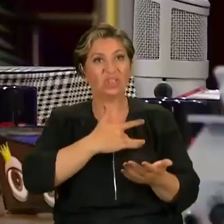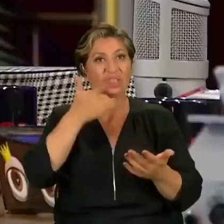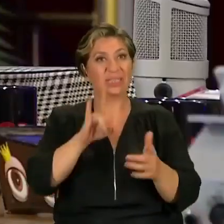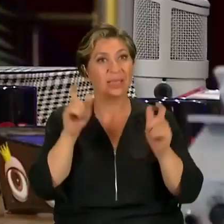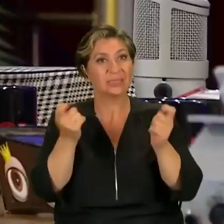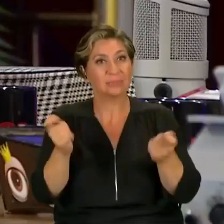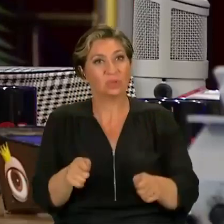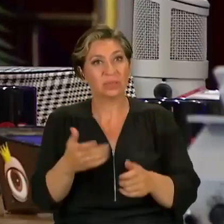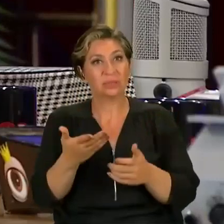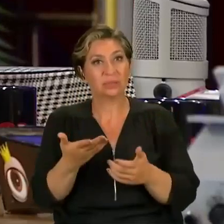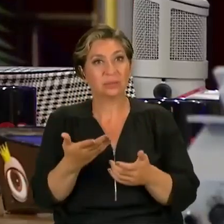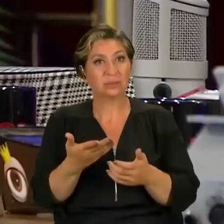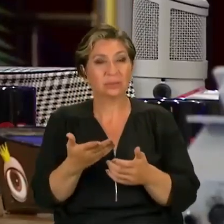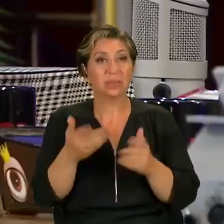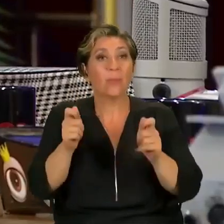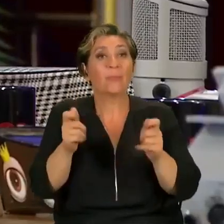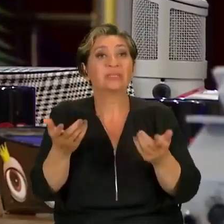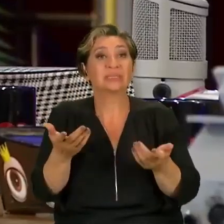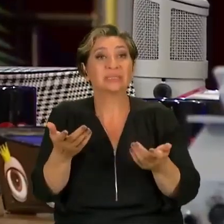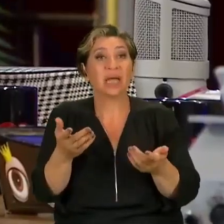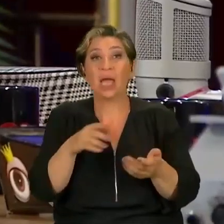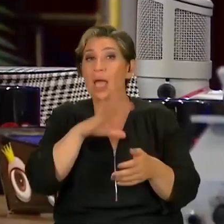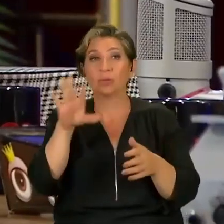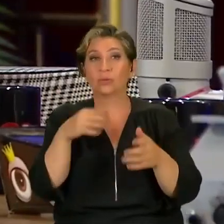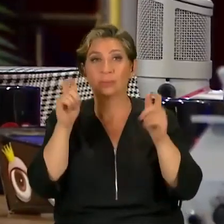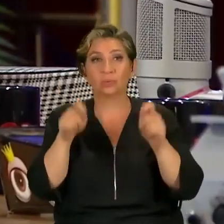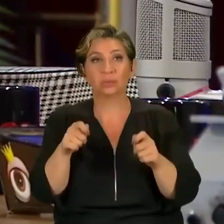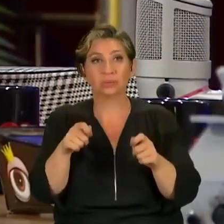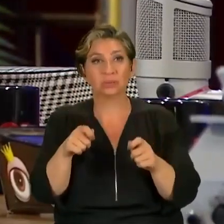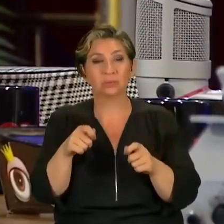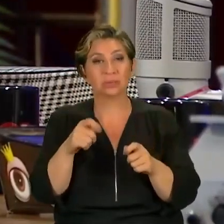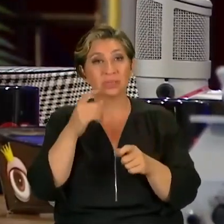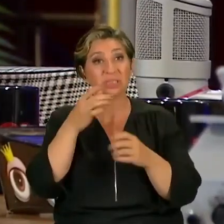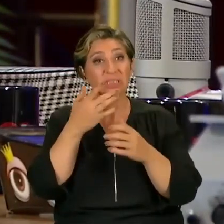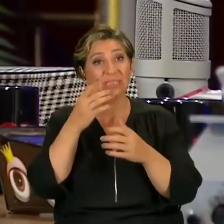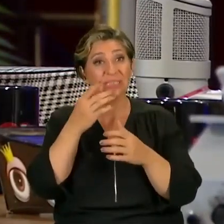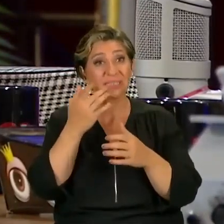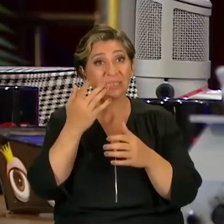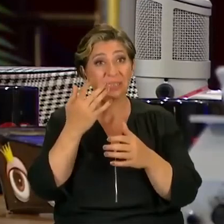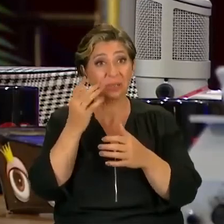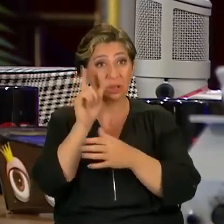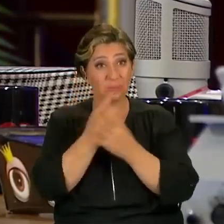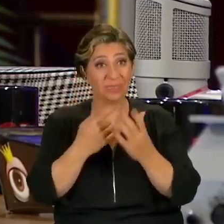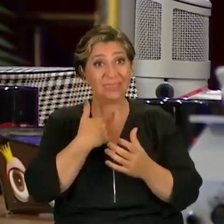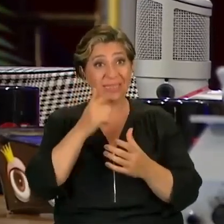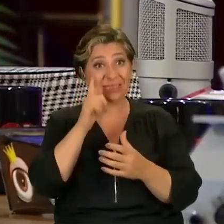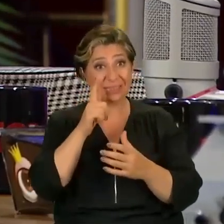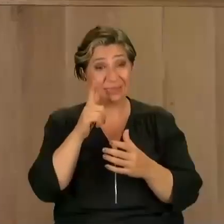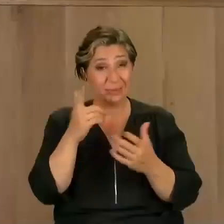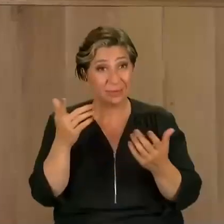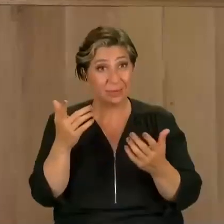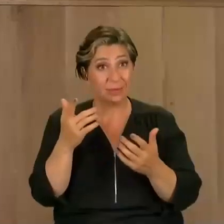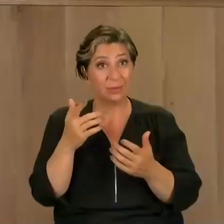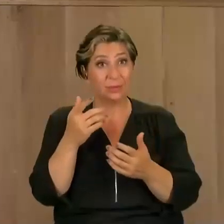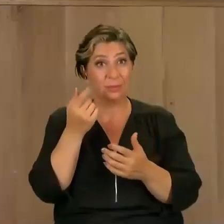canlı performans yapacağız? Yapamayız ki. Her türlü yapacağız. Nasıl yani? İllaki çıplak yapacağız. Sesle mi? Akapella mı? Evet. Yapma ya.